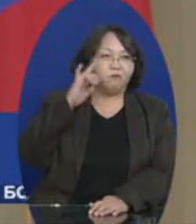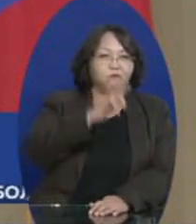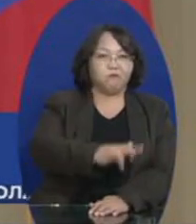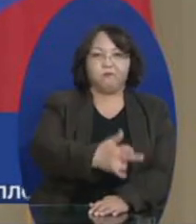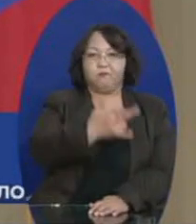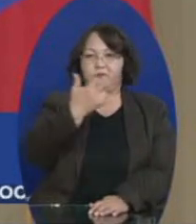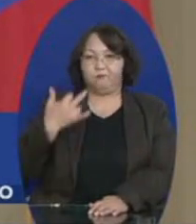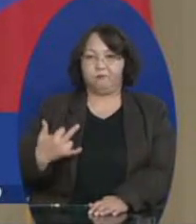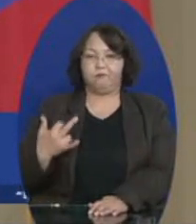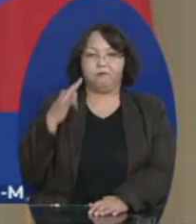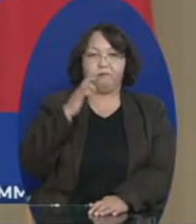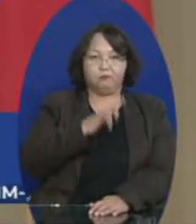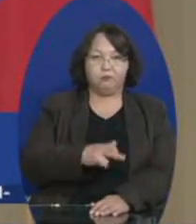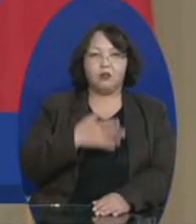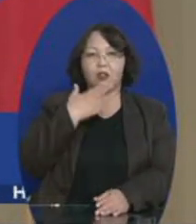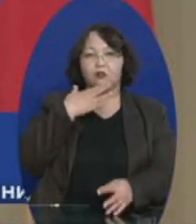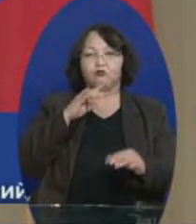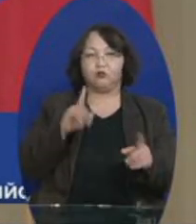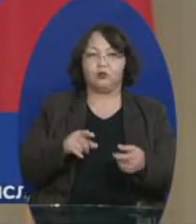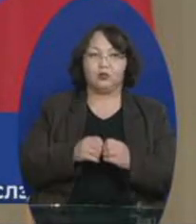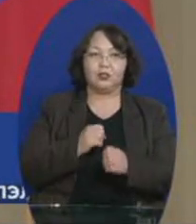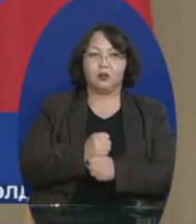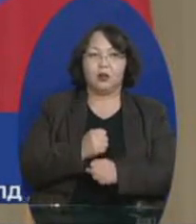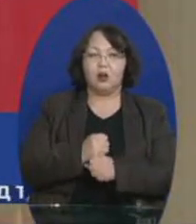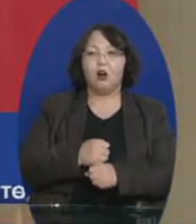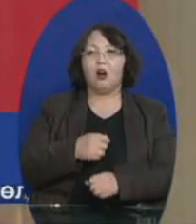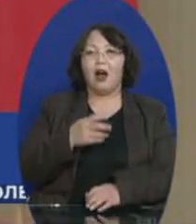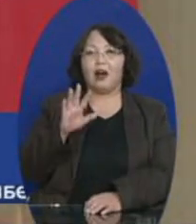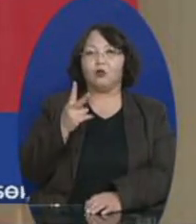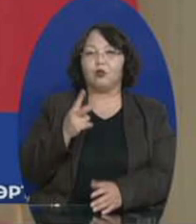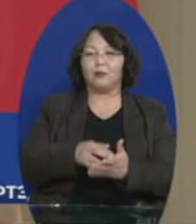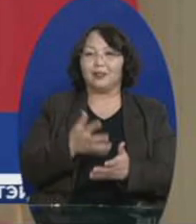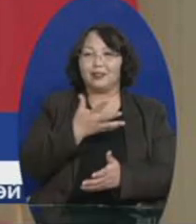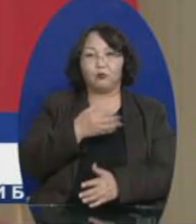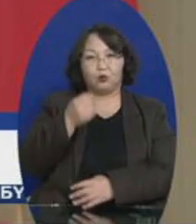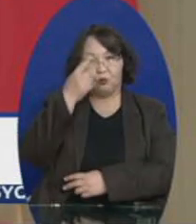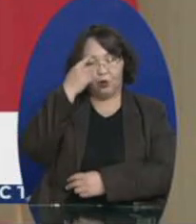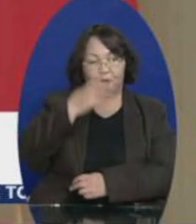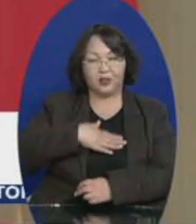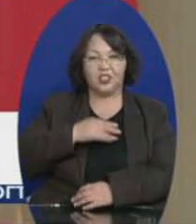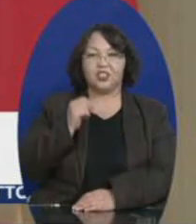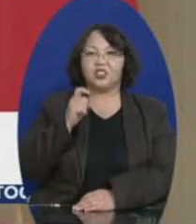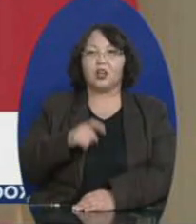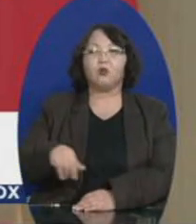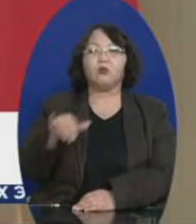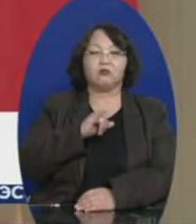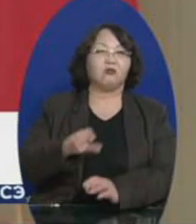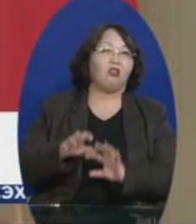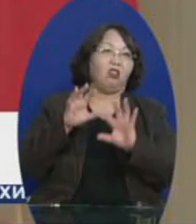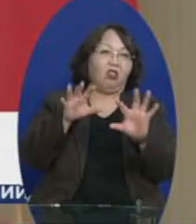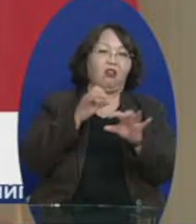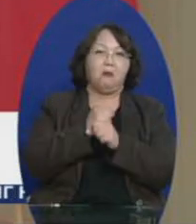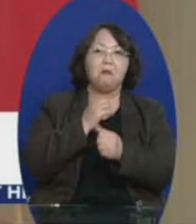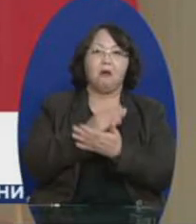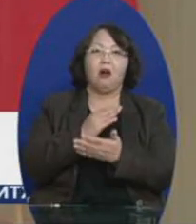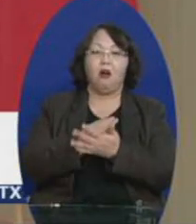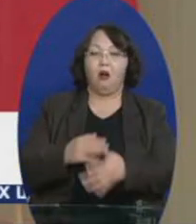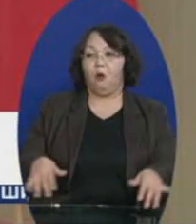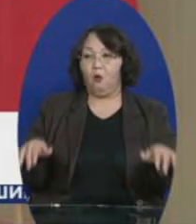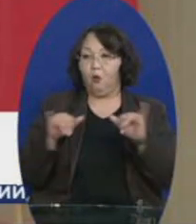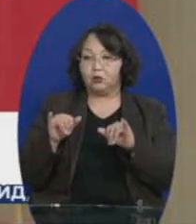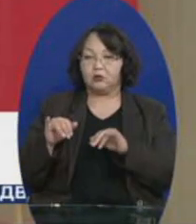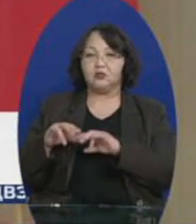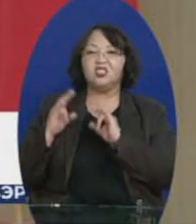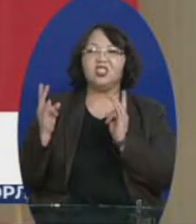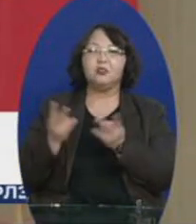руу ажиллаж амьдарч байгаа 12,500 орчим монголчууд байдаг. 2023 оны 3 дугаар сараас хоёр улсын хооронд нийгмийн халын хилцээр хэрэгжиж эхэлсэн.